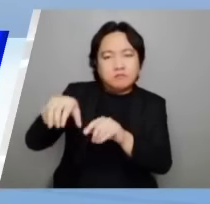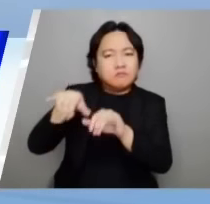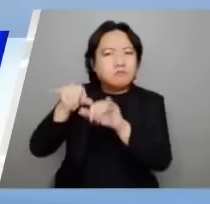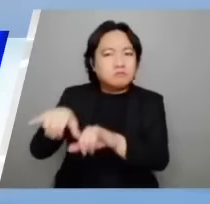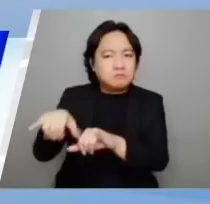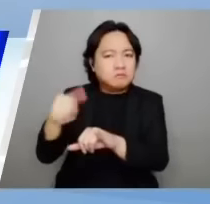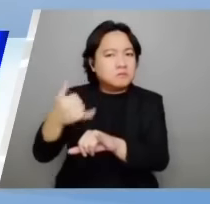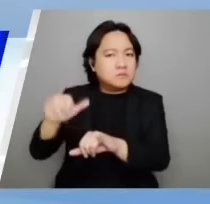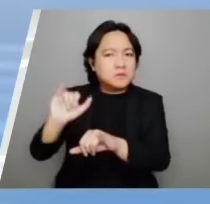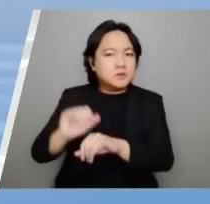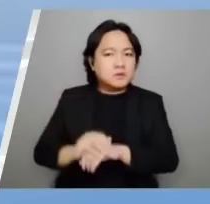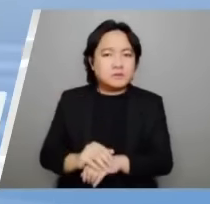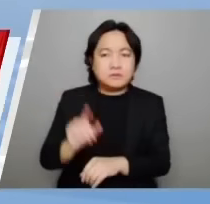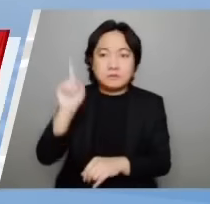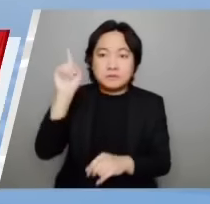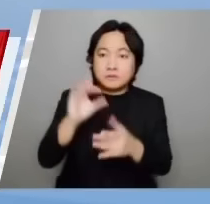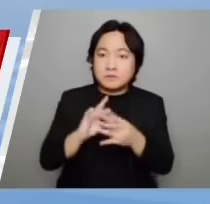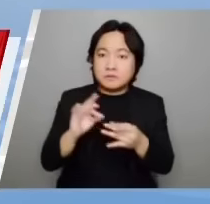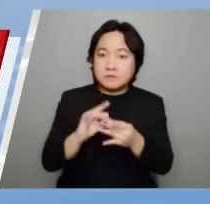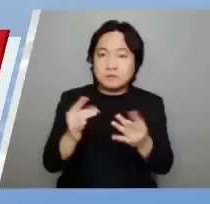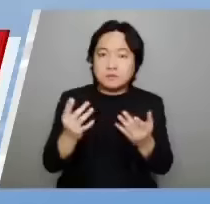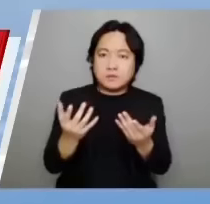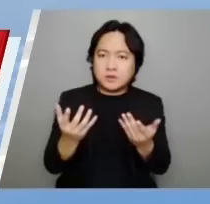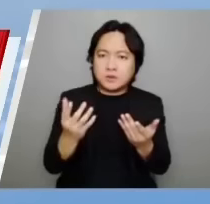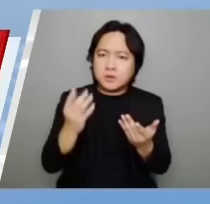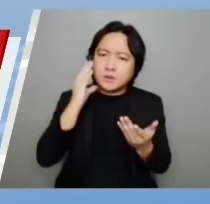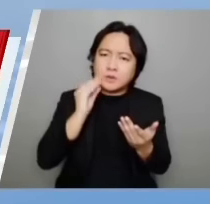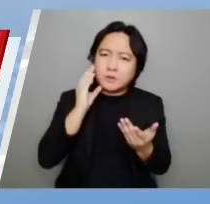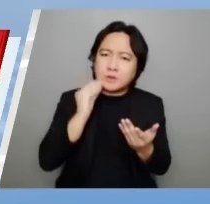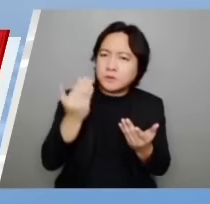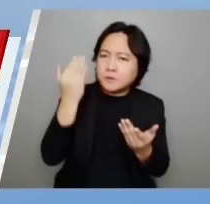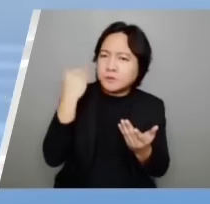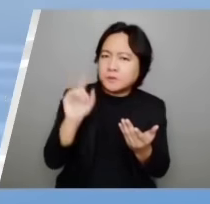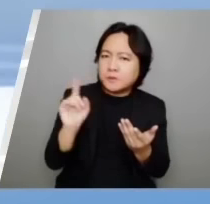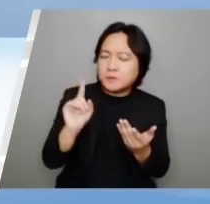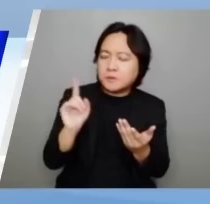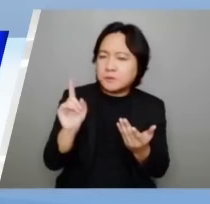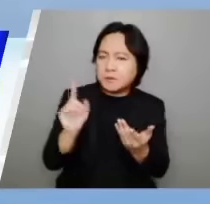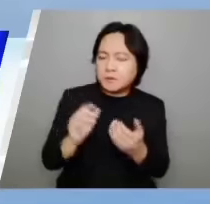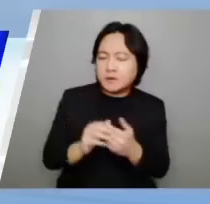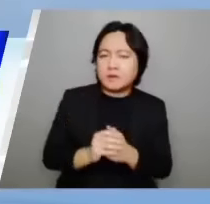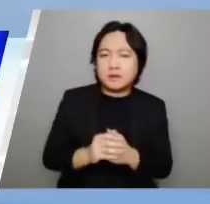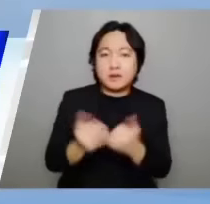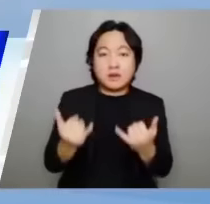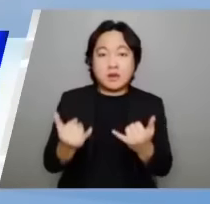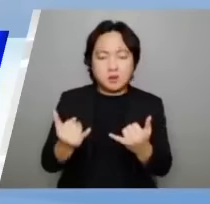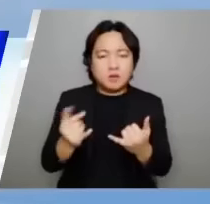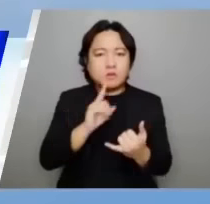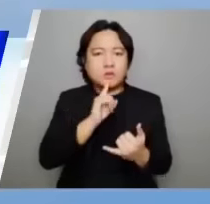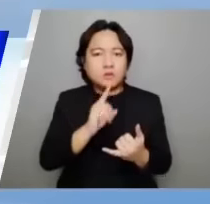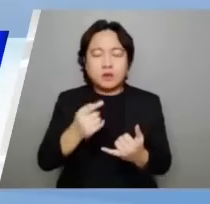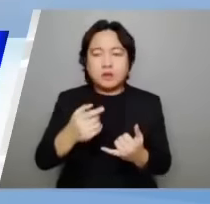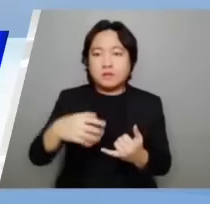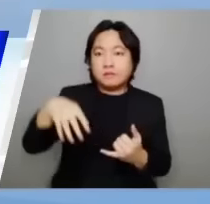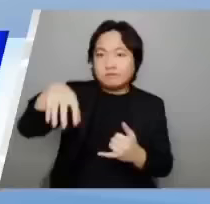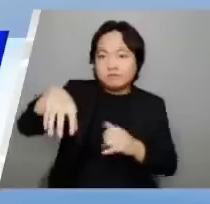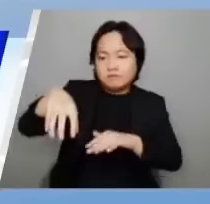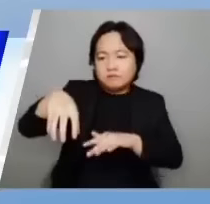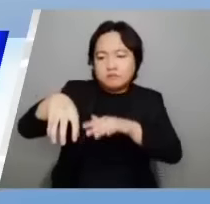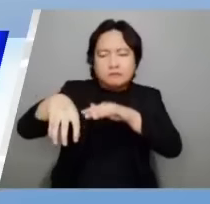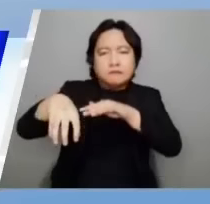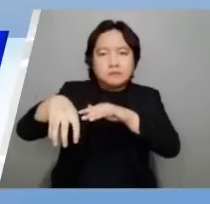po? Ito dito. Ngayon, kagabi, ito pinakamataas. Mabilis talaga siya kagabi, mabilis siya.